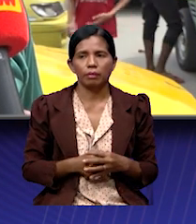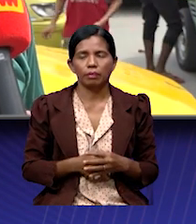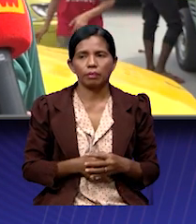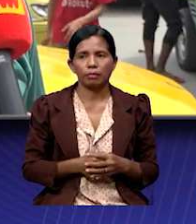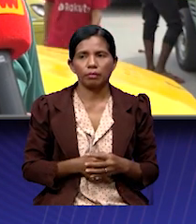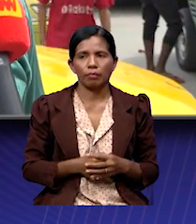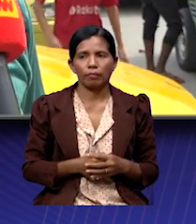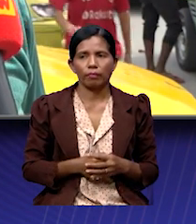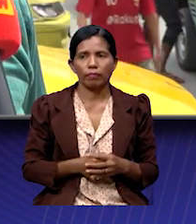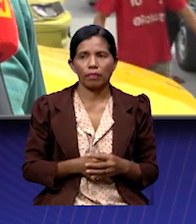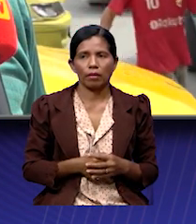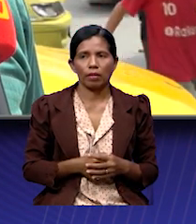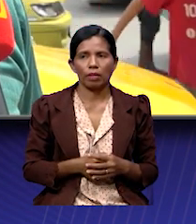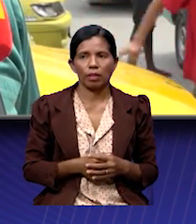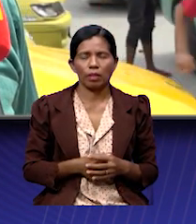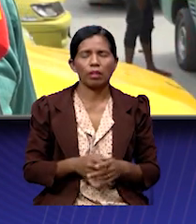karang-karang minane